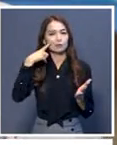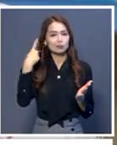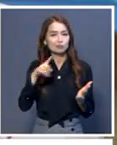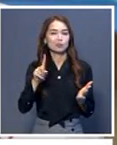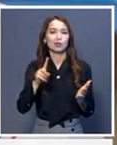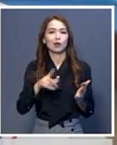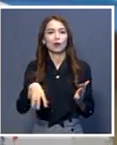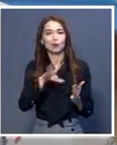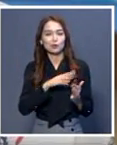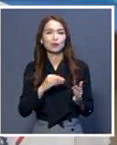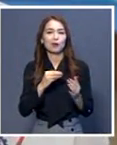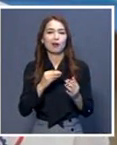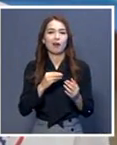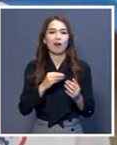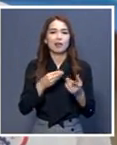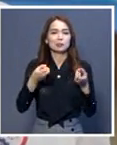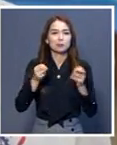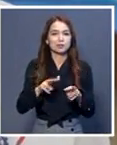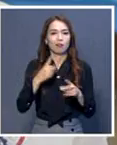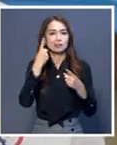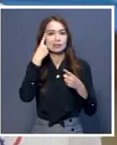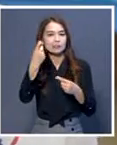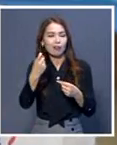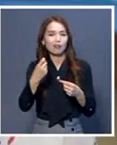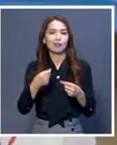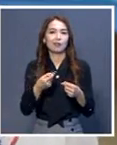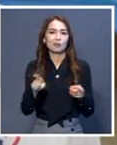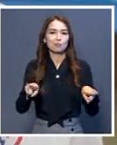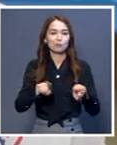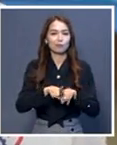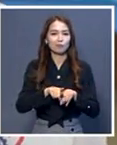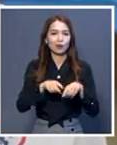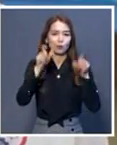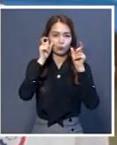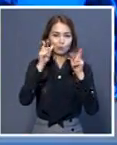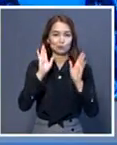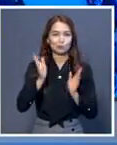вибрация арқылы, біреуі кәдімгі сигнал арқылы сездіреді, білдіреді.